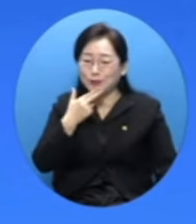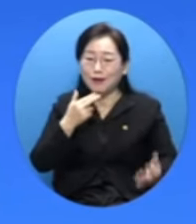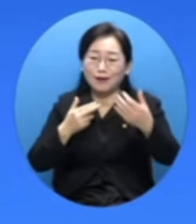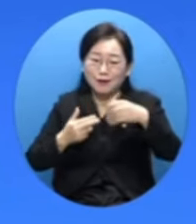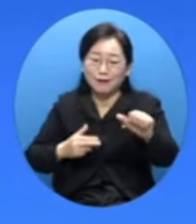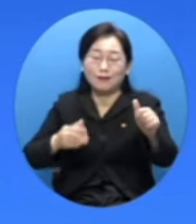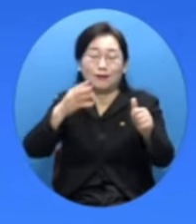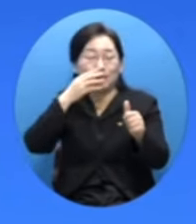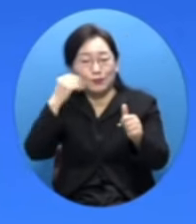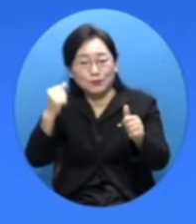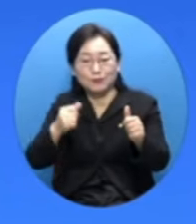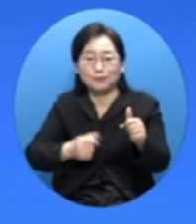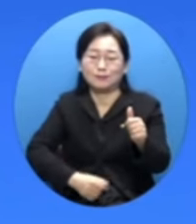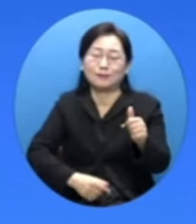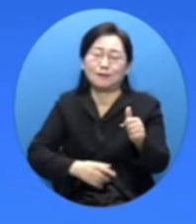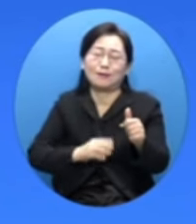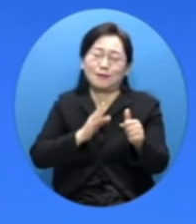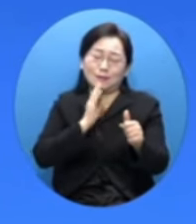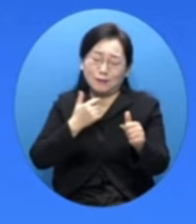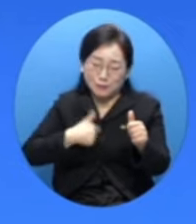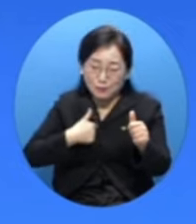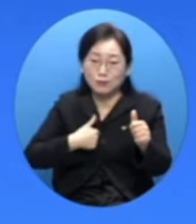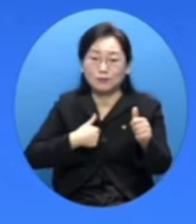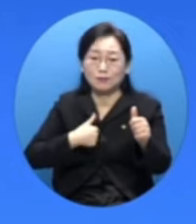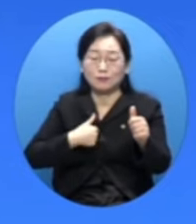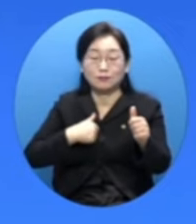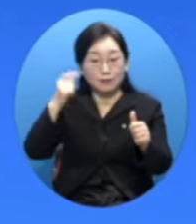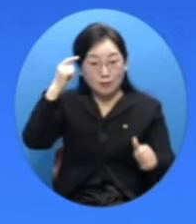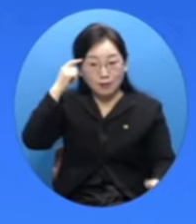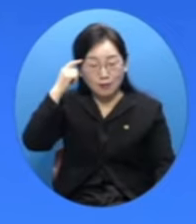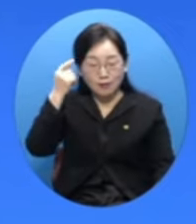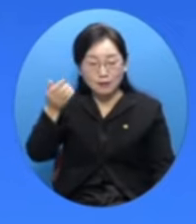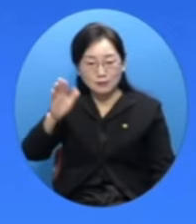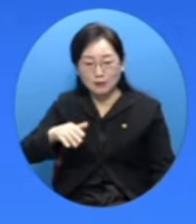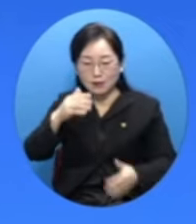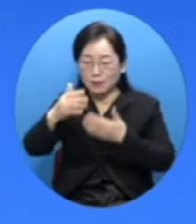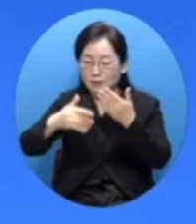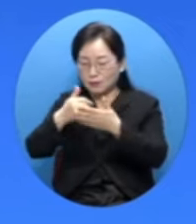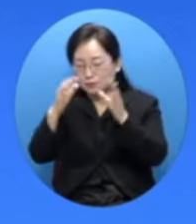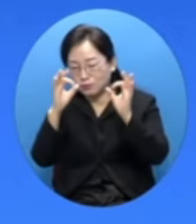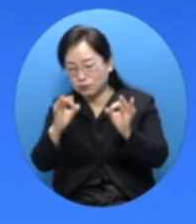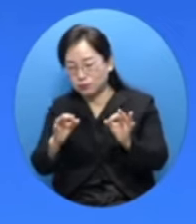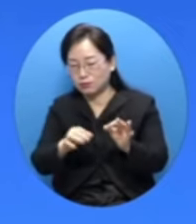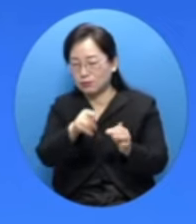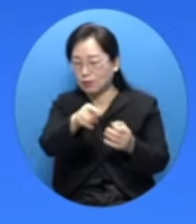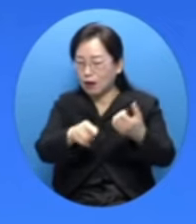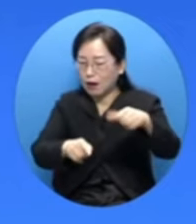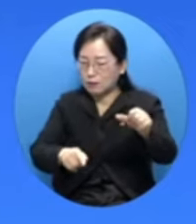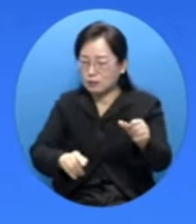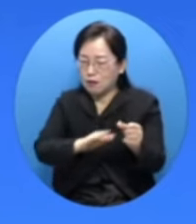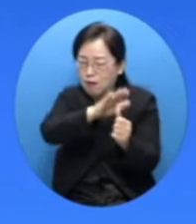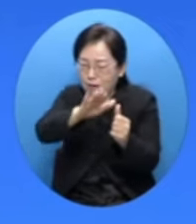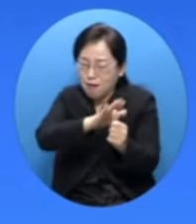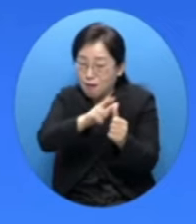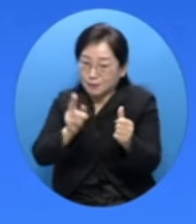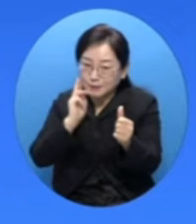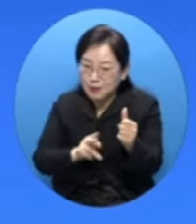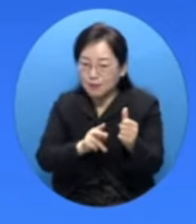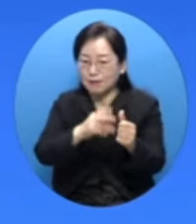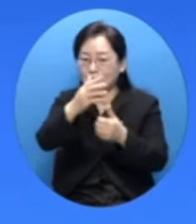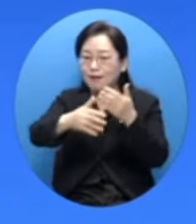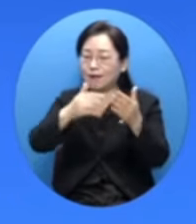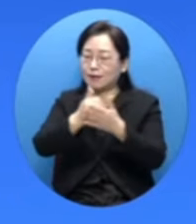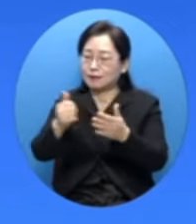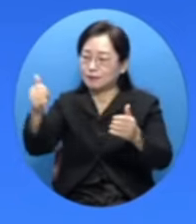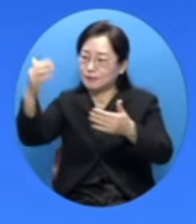나의 유일한 기쁨이다. 그런데 하나님께서는 눈에 본 이삭을 너무나 사랑하니까 하나님과 이삭과의